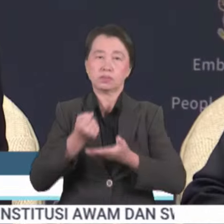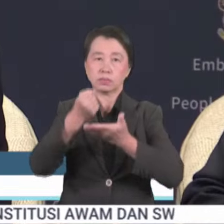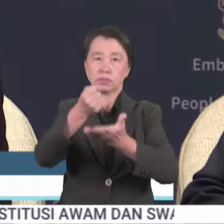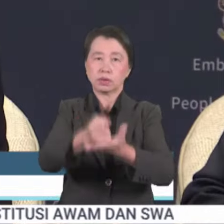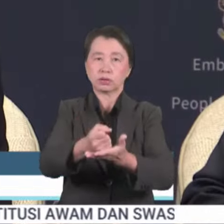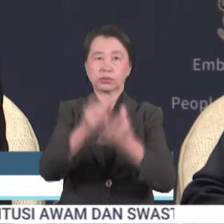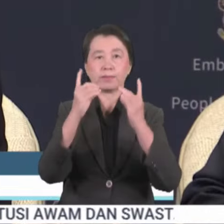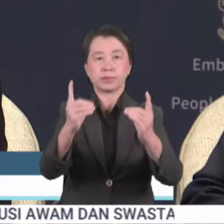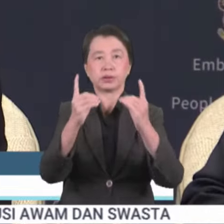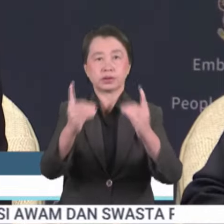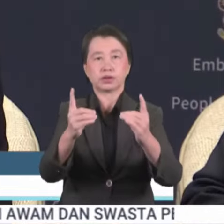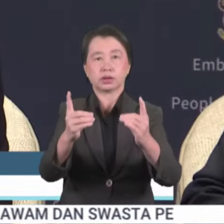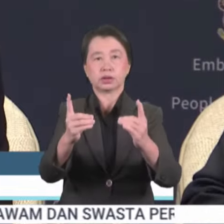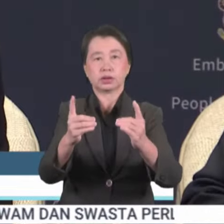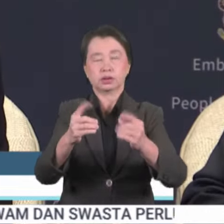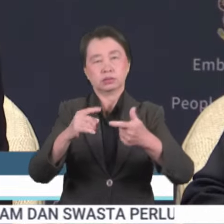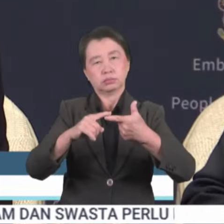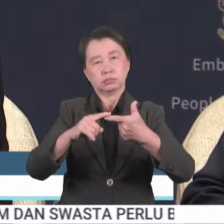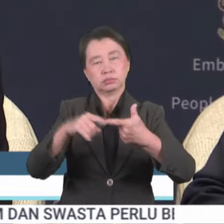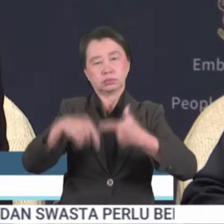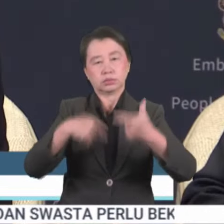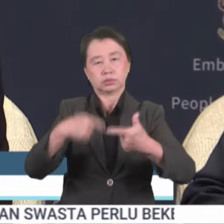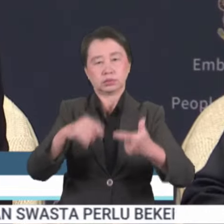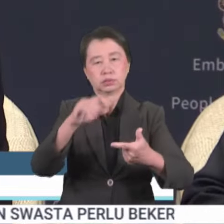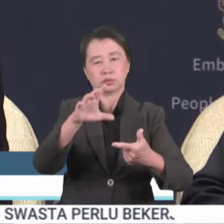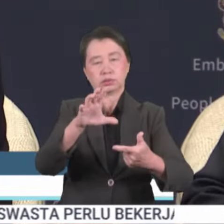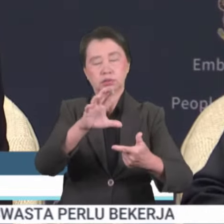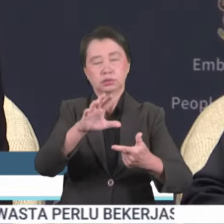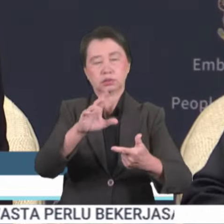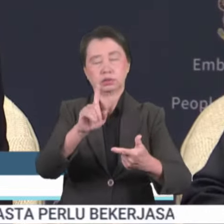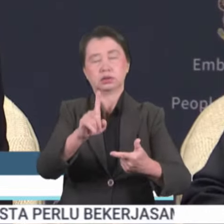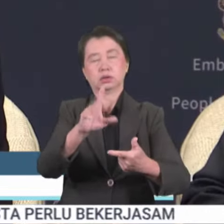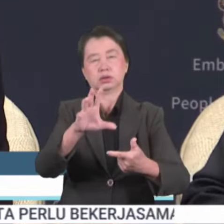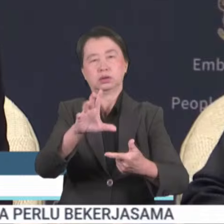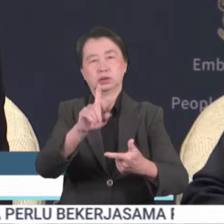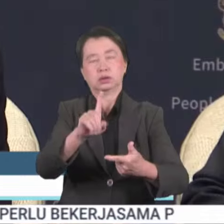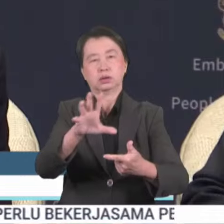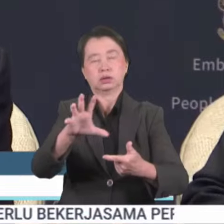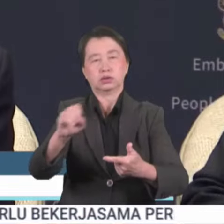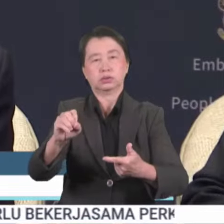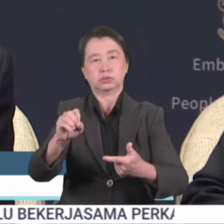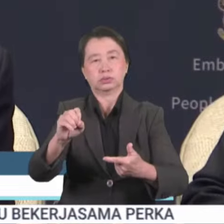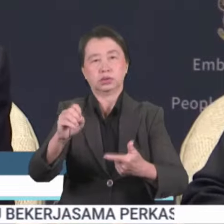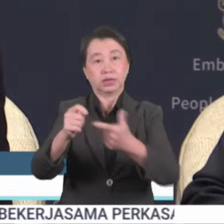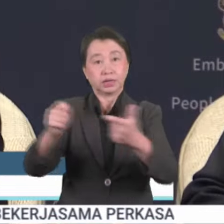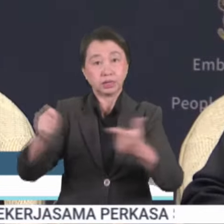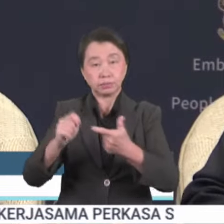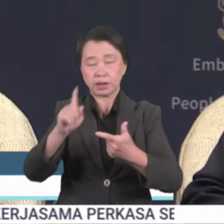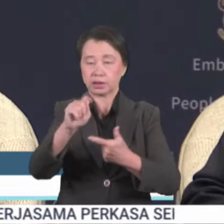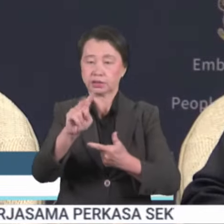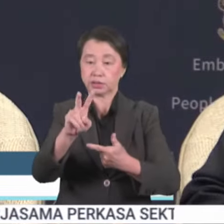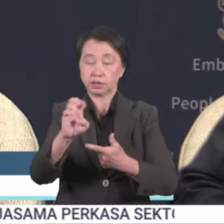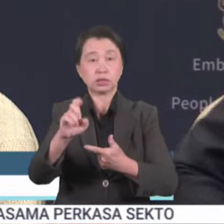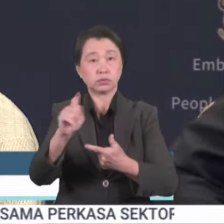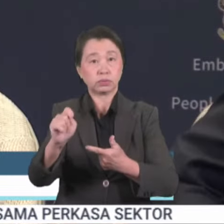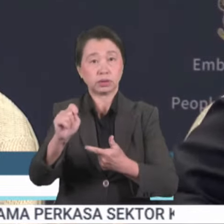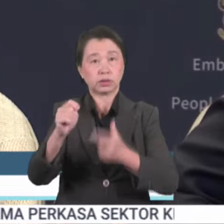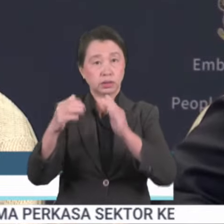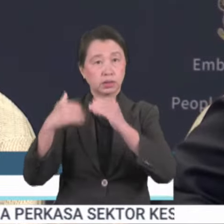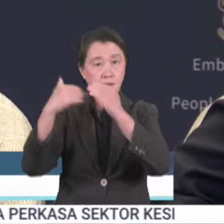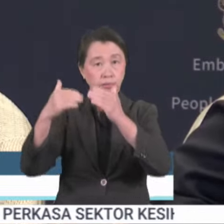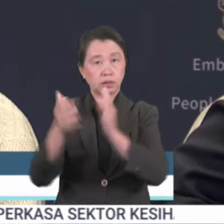bantuan pendidikan, soal 5,100 tempat TVET untuk di agak